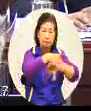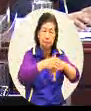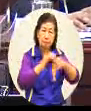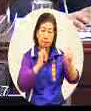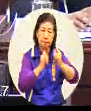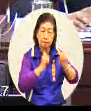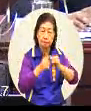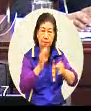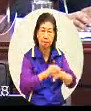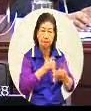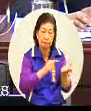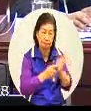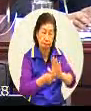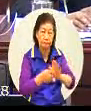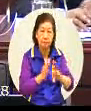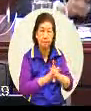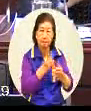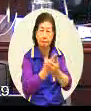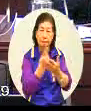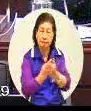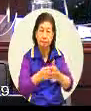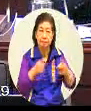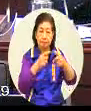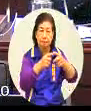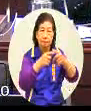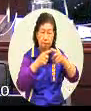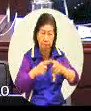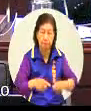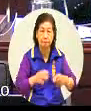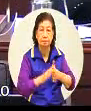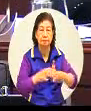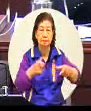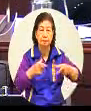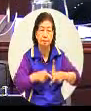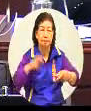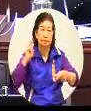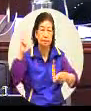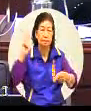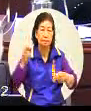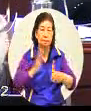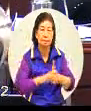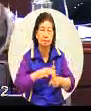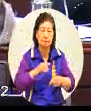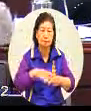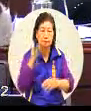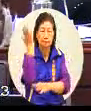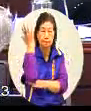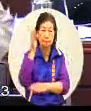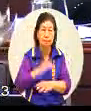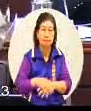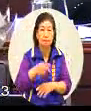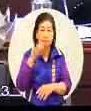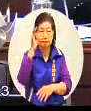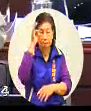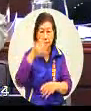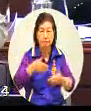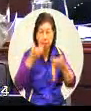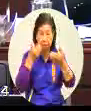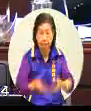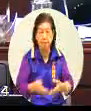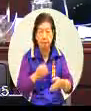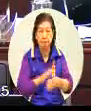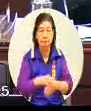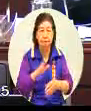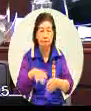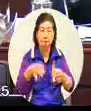大家人的心声，市政府非常重视，我们感觉不能所有经济要发展，但